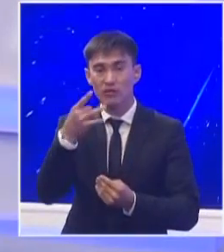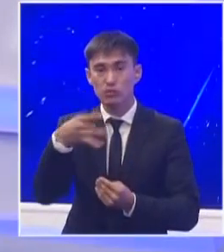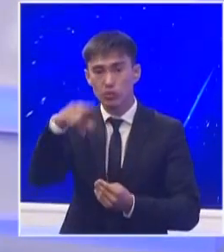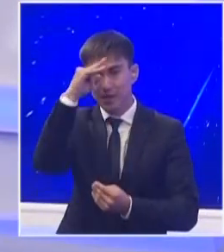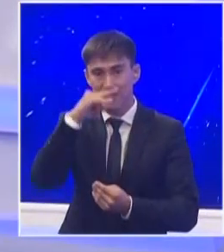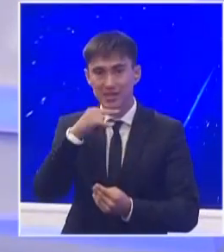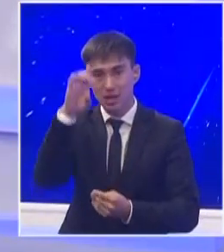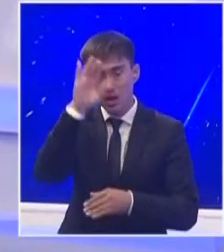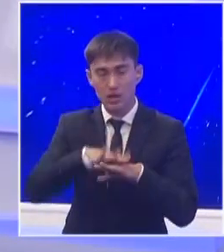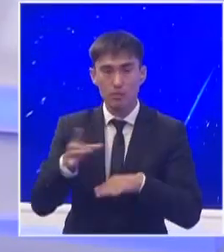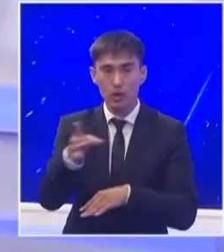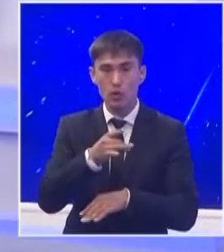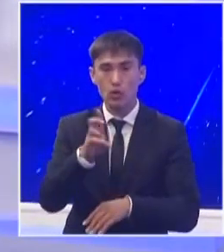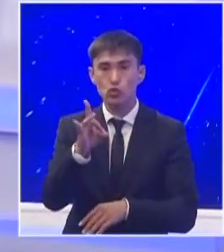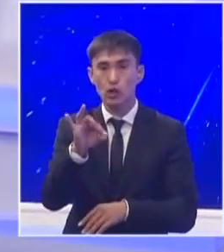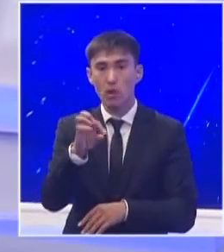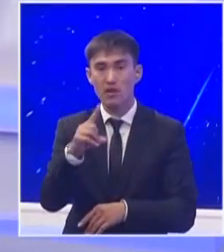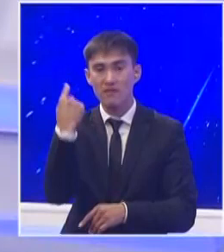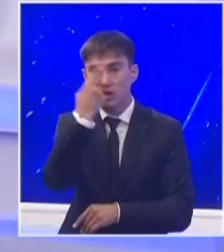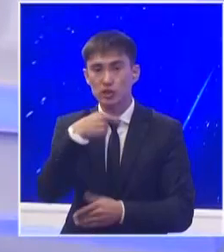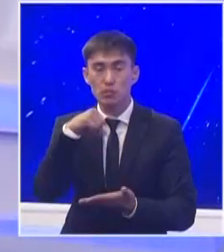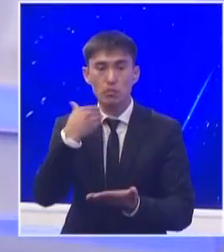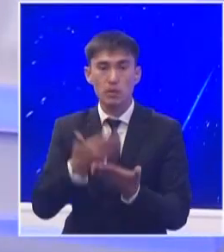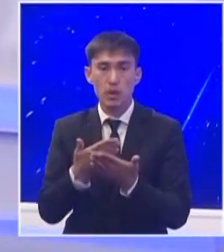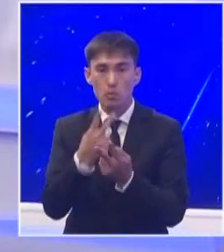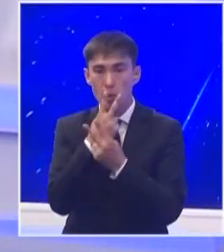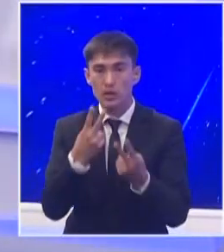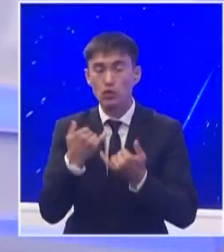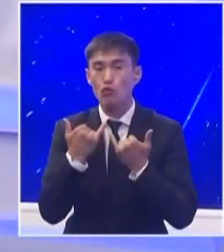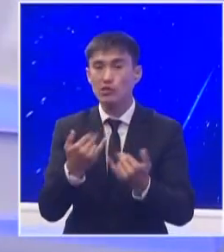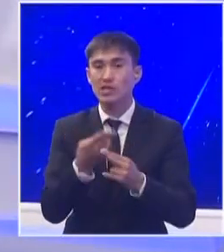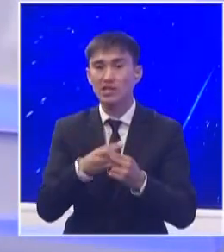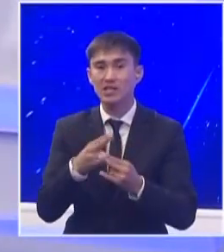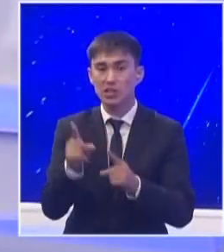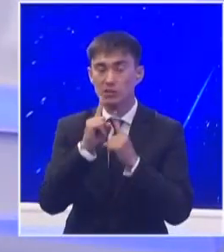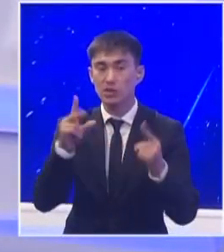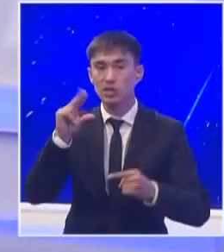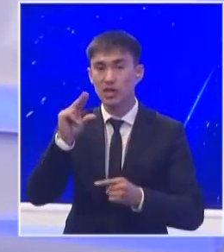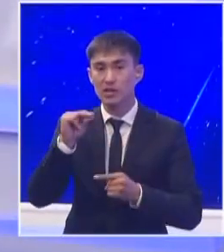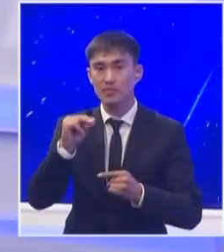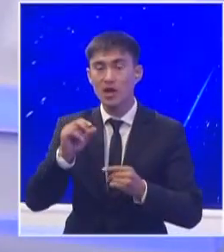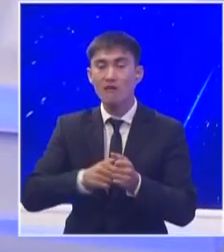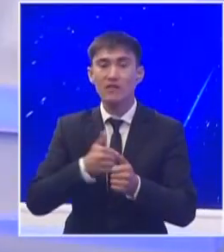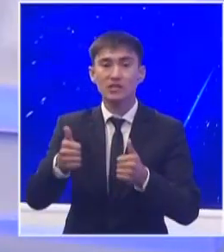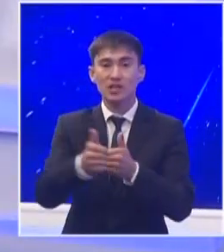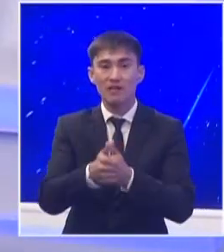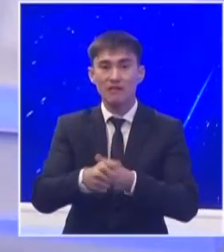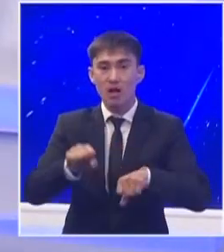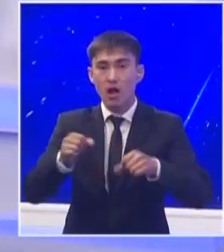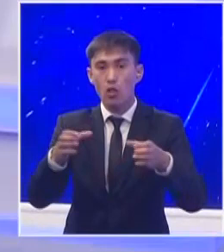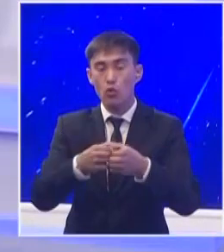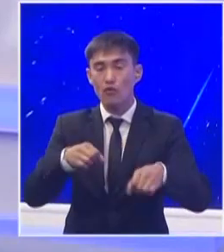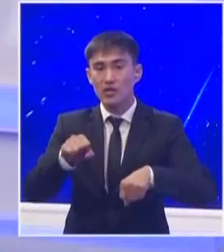Казахстан. Аким района Рустам Алиев личным примером продемонстрировал уважение к этой знаменательной дате, возглавив колонну